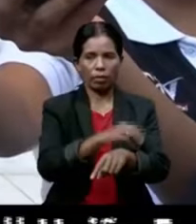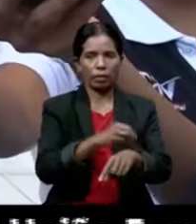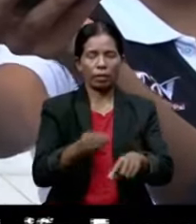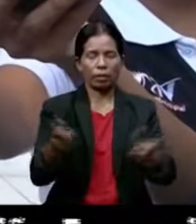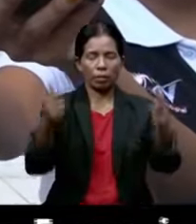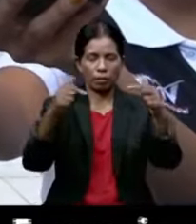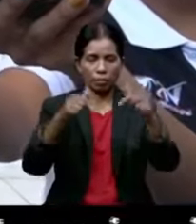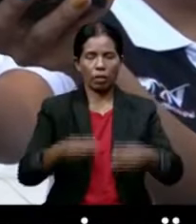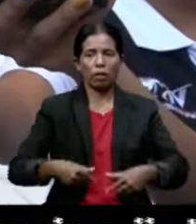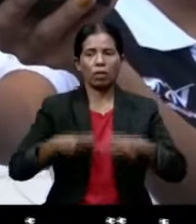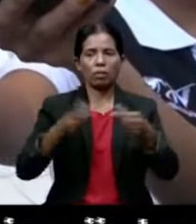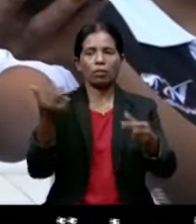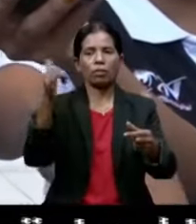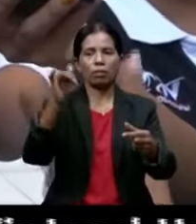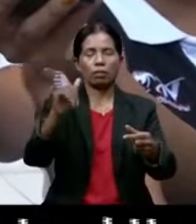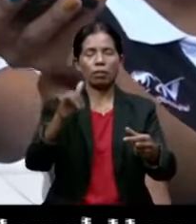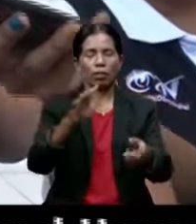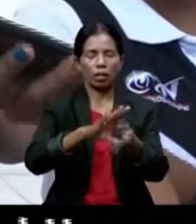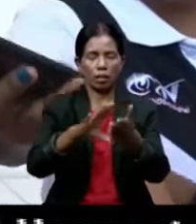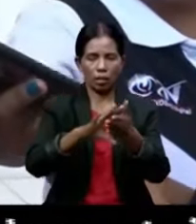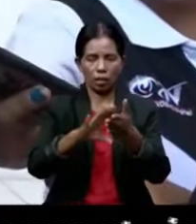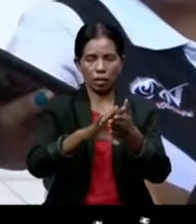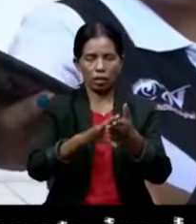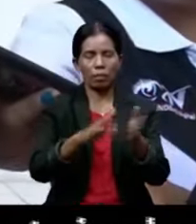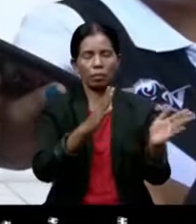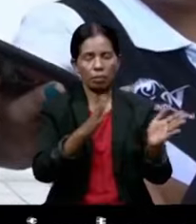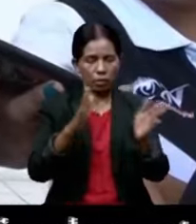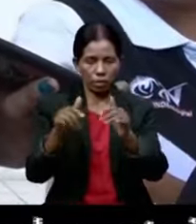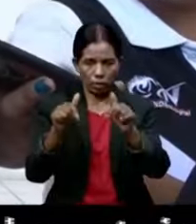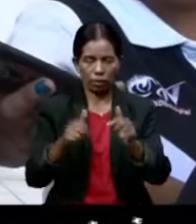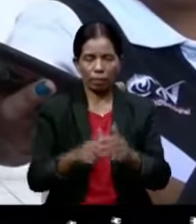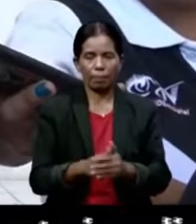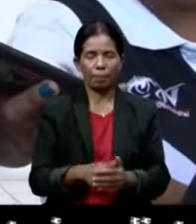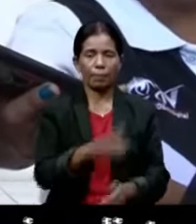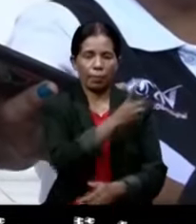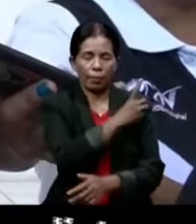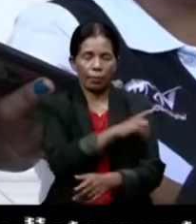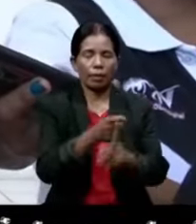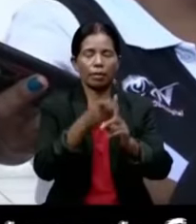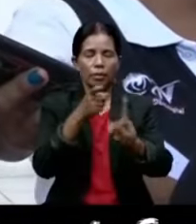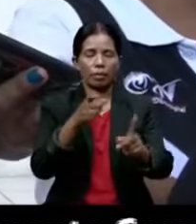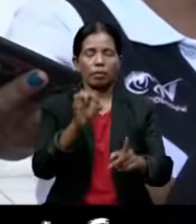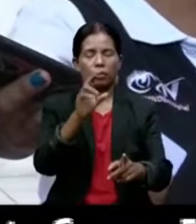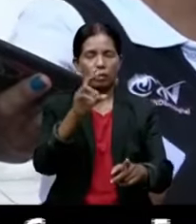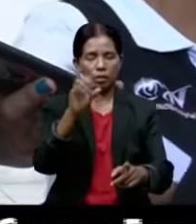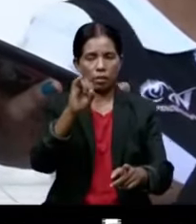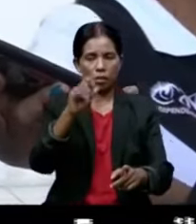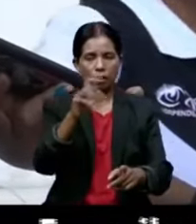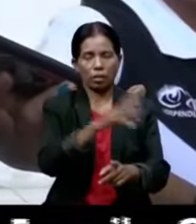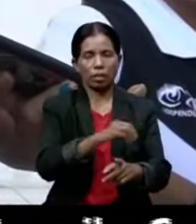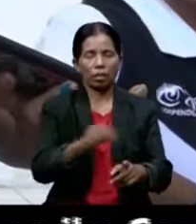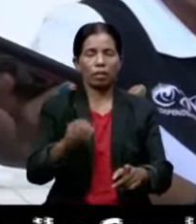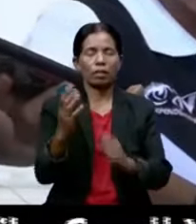fo se minha depoimento ba proses irane. Defesa russi fugitivo Arnolfo considera ni cliente ni